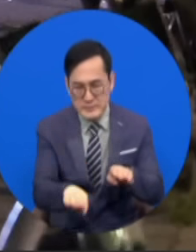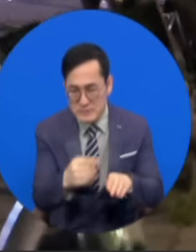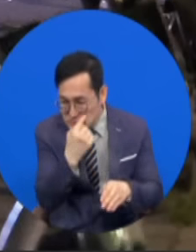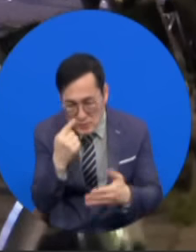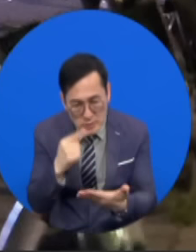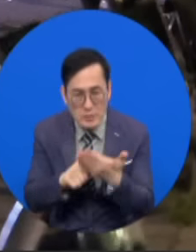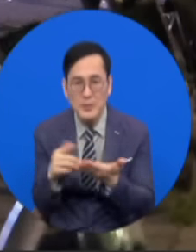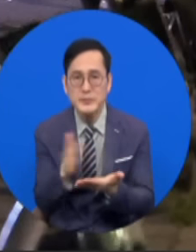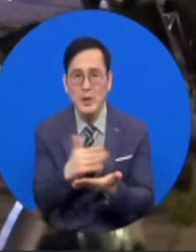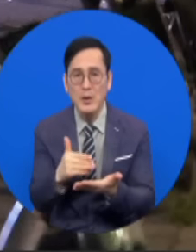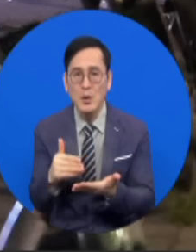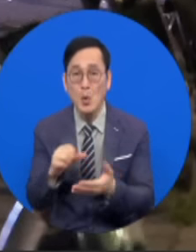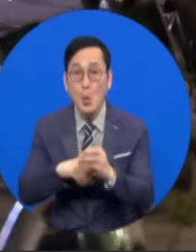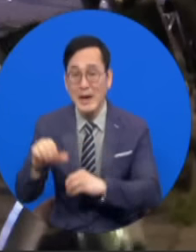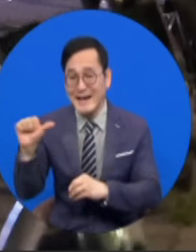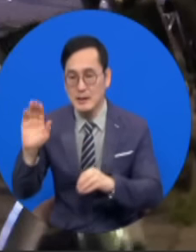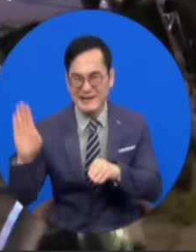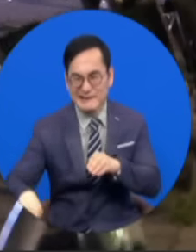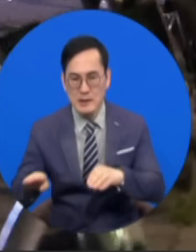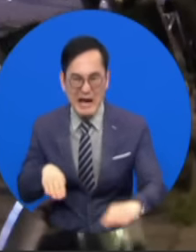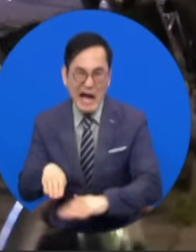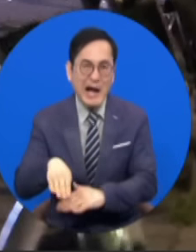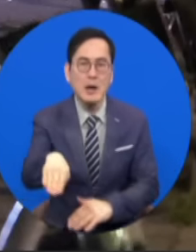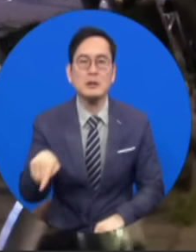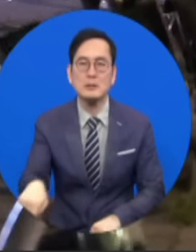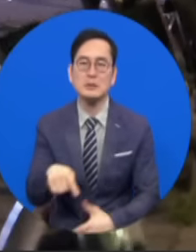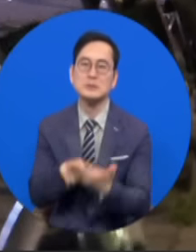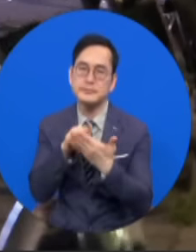나오고 있습니다 전문가의 이야기 한번 들어